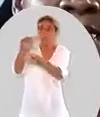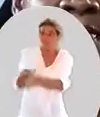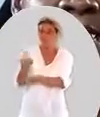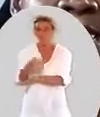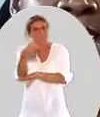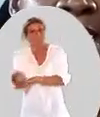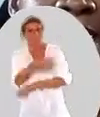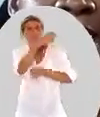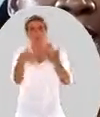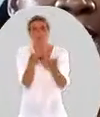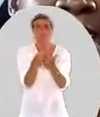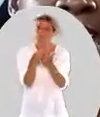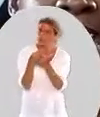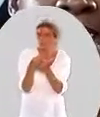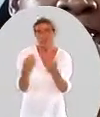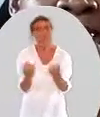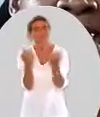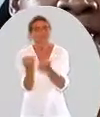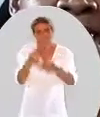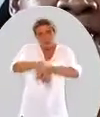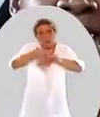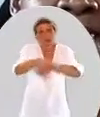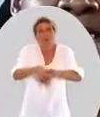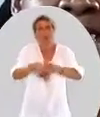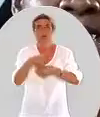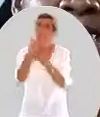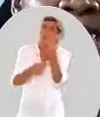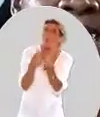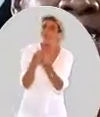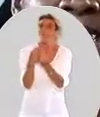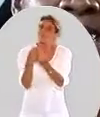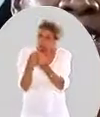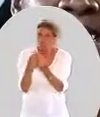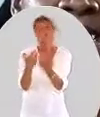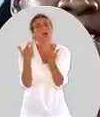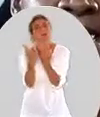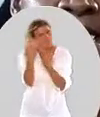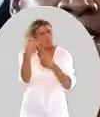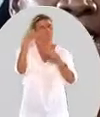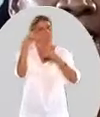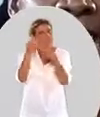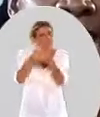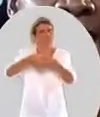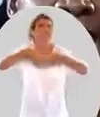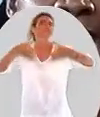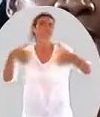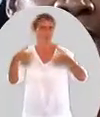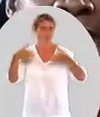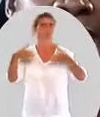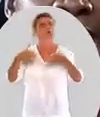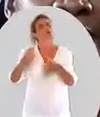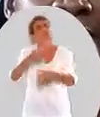au développement de nos activités agricoles et à la performance de notre offre touristique à l'ouverture